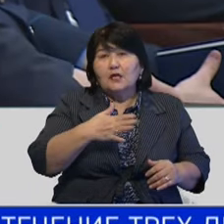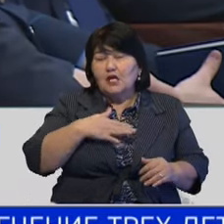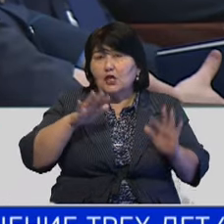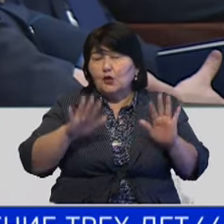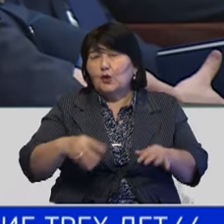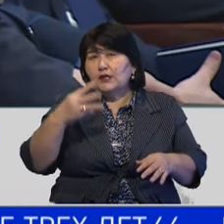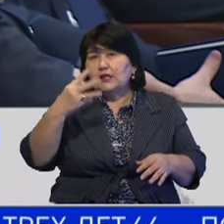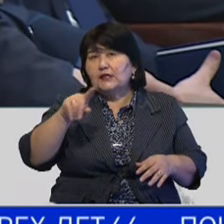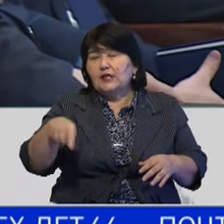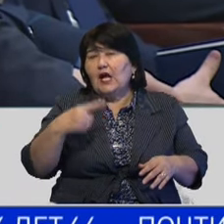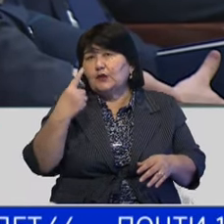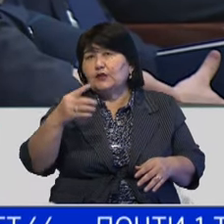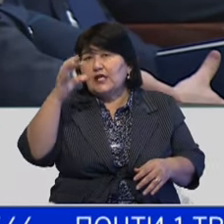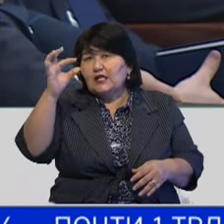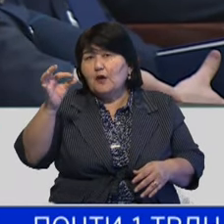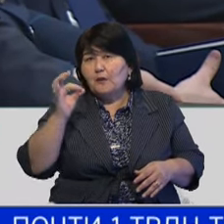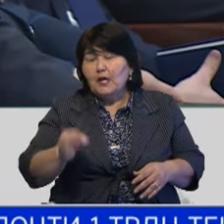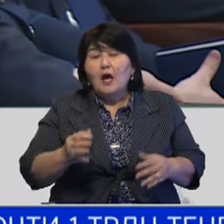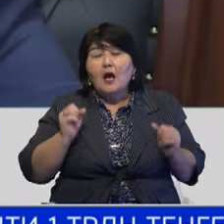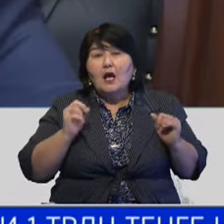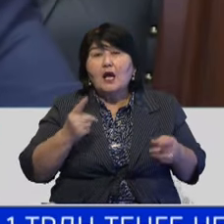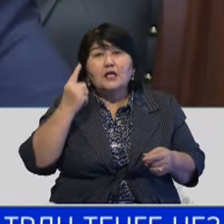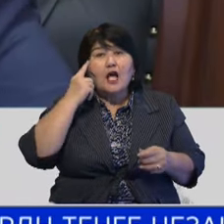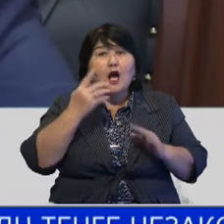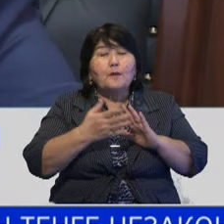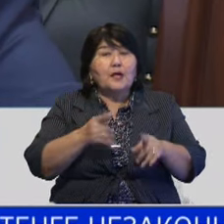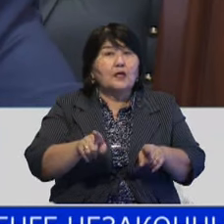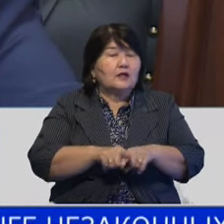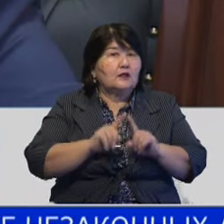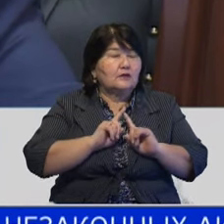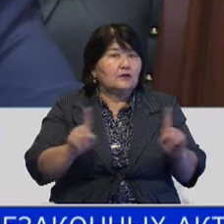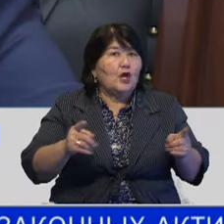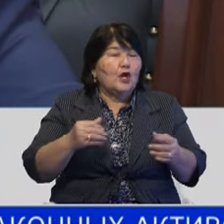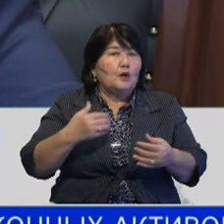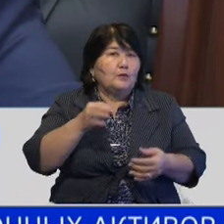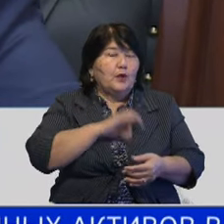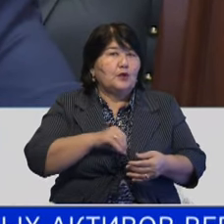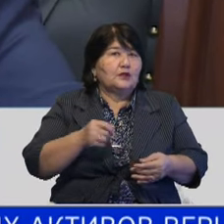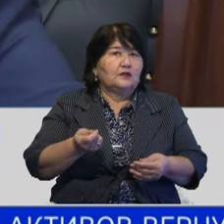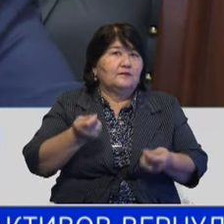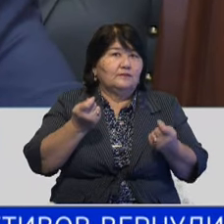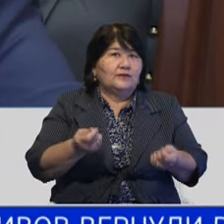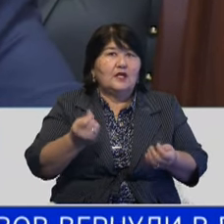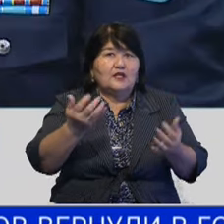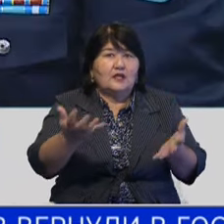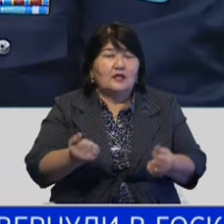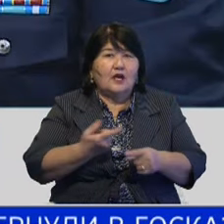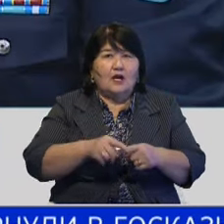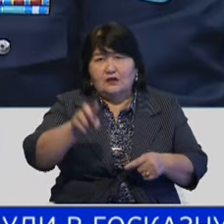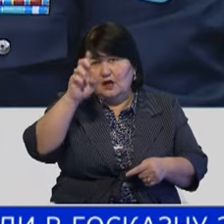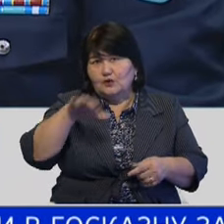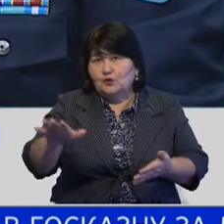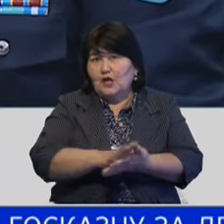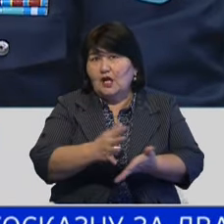регионе на 3% как это понимать это не что иное как способ получить домовые деньги от государства не иначе на